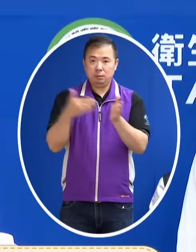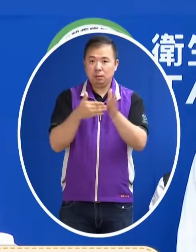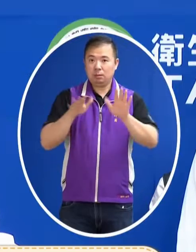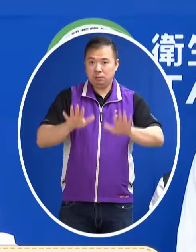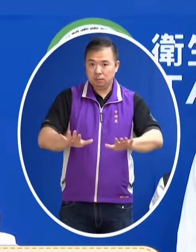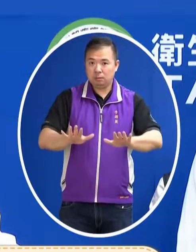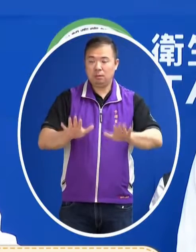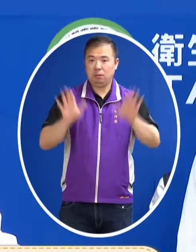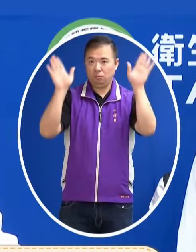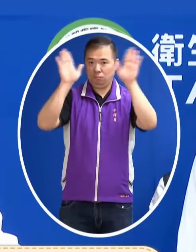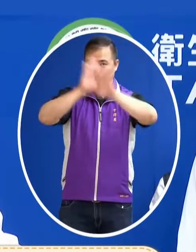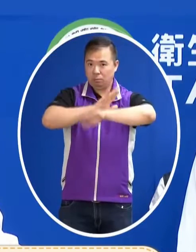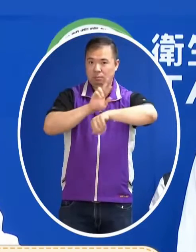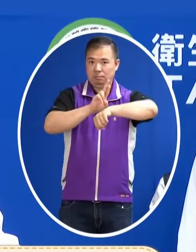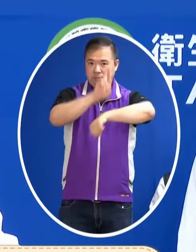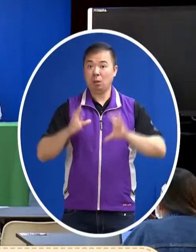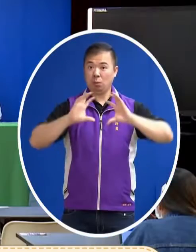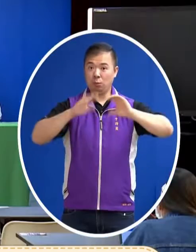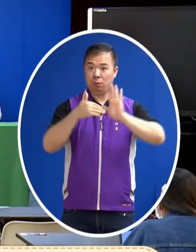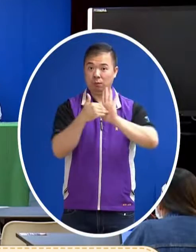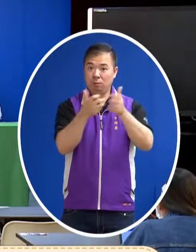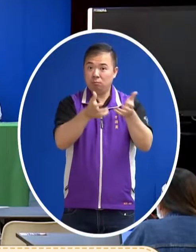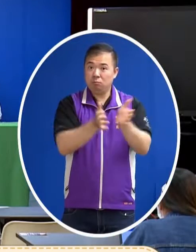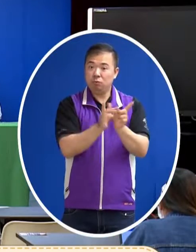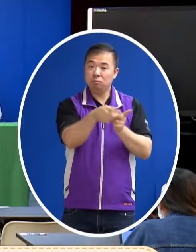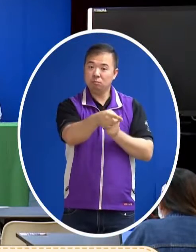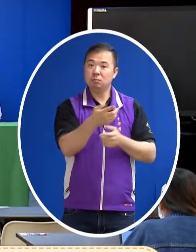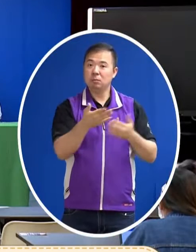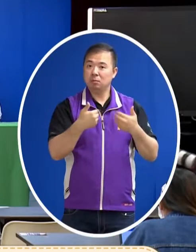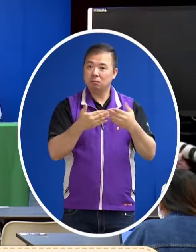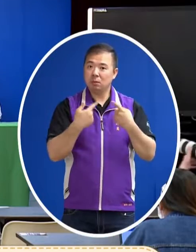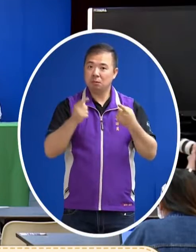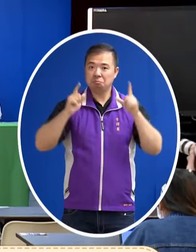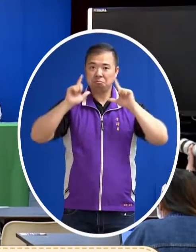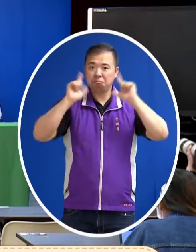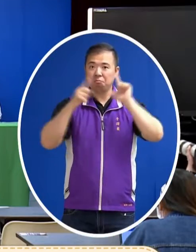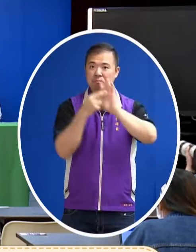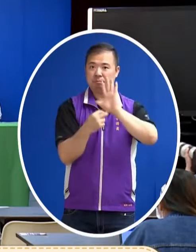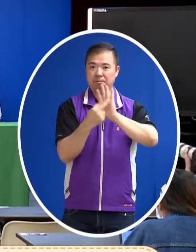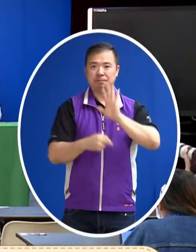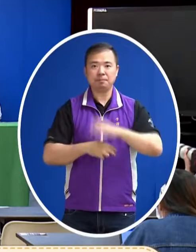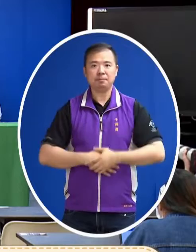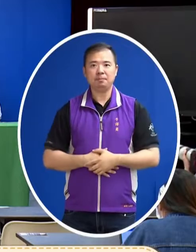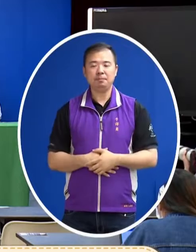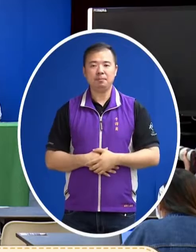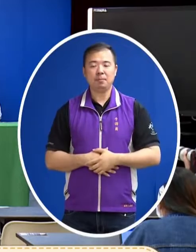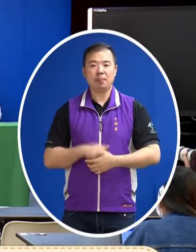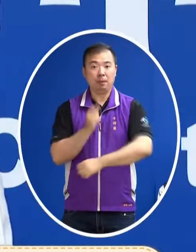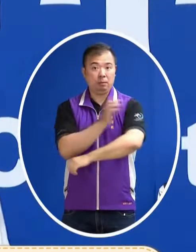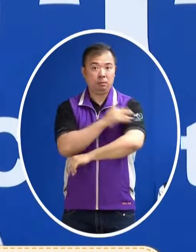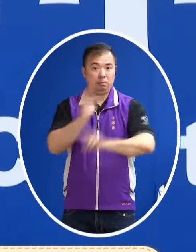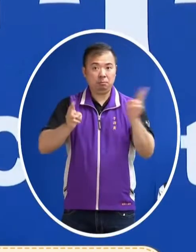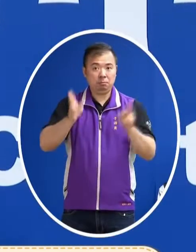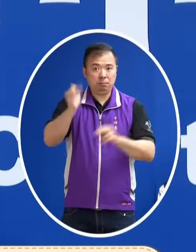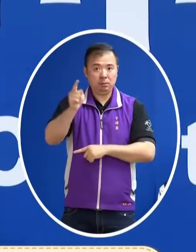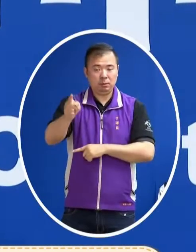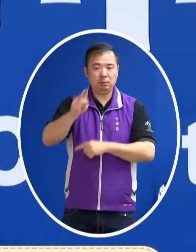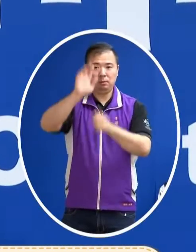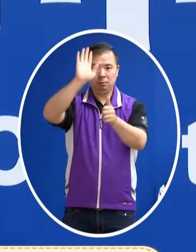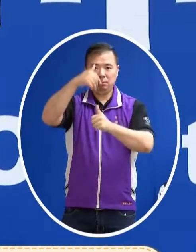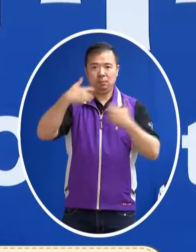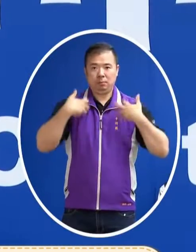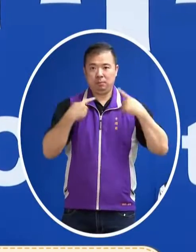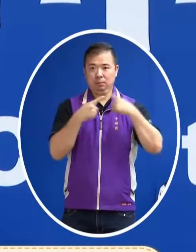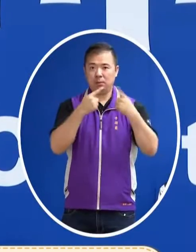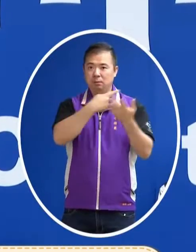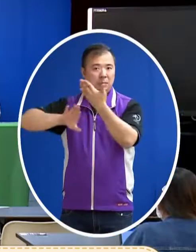措施还是做唔得太大。现在外头疫情控制下，个人的风险还是要控制做好，保持社交安全距离，